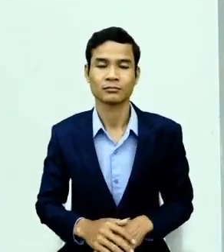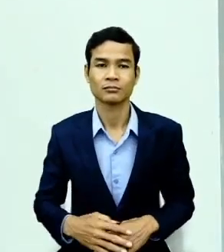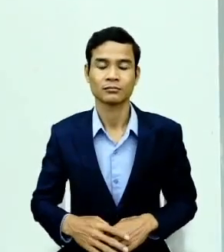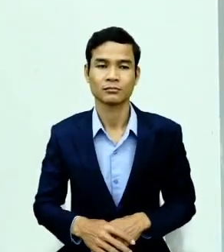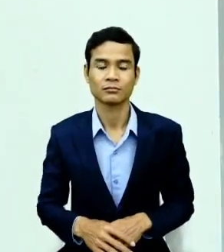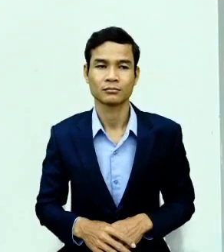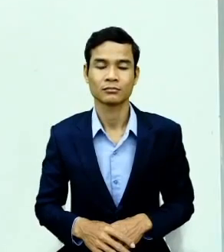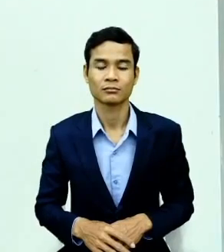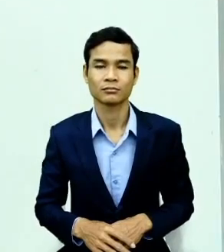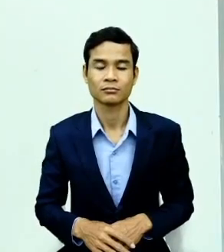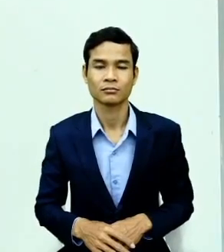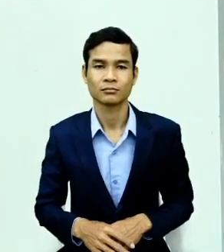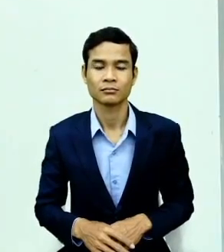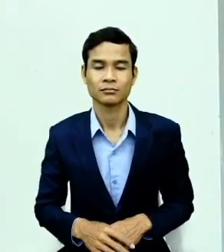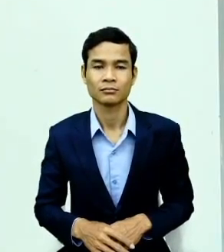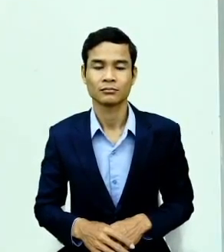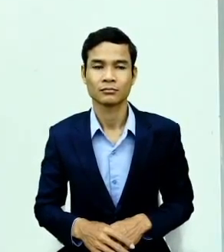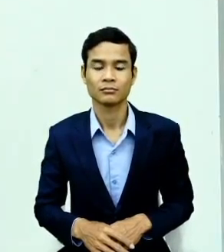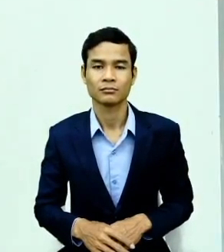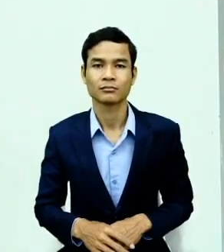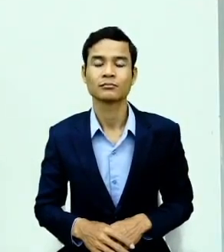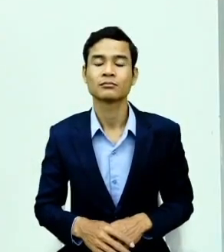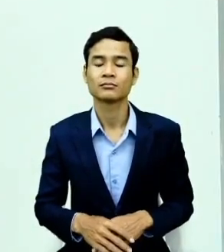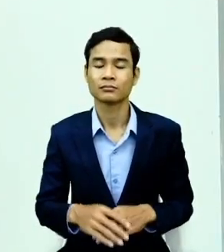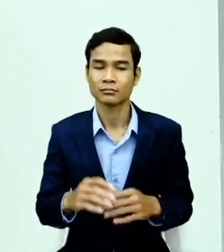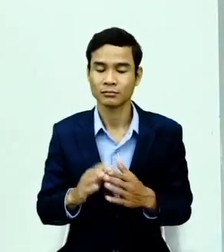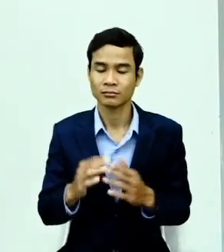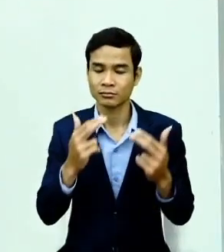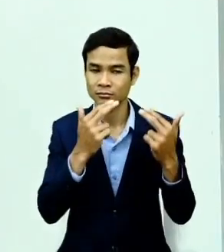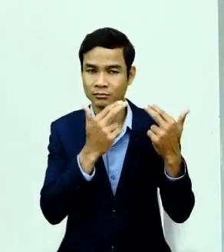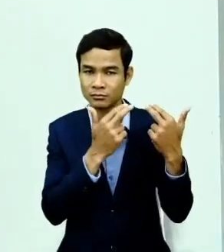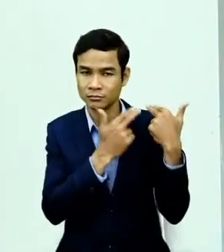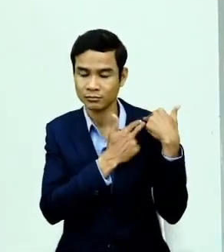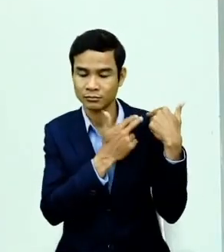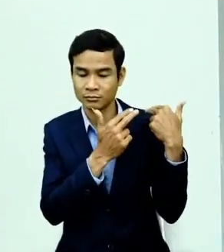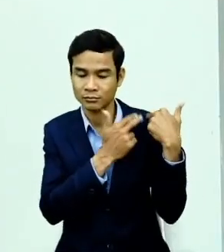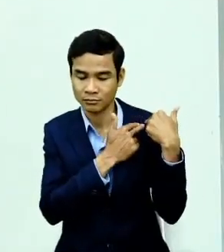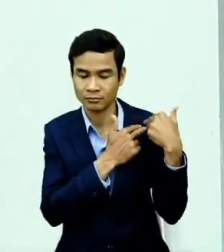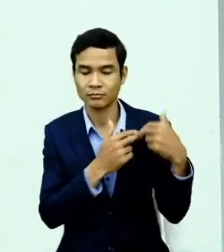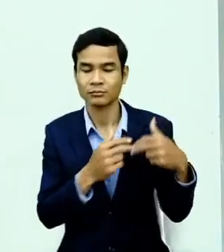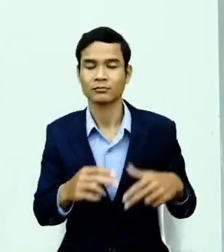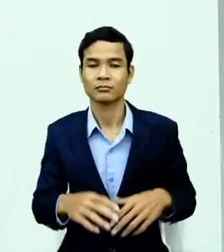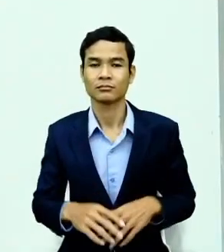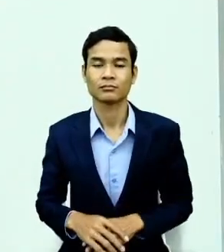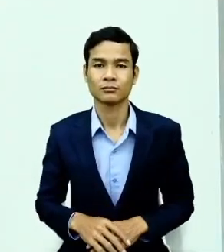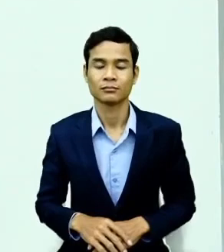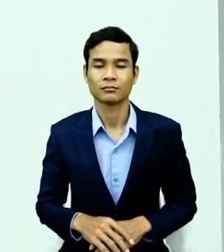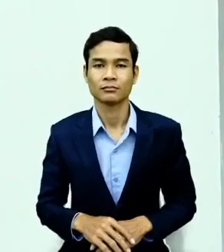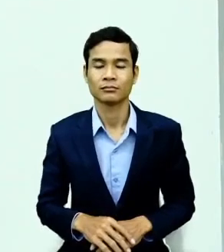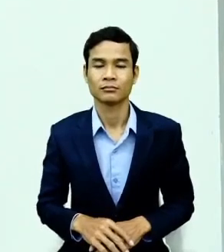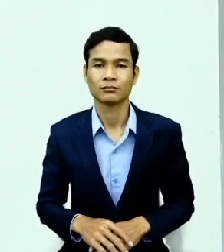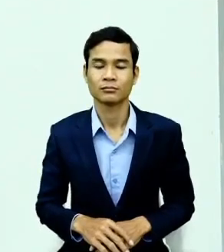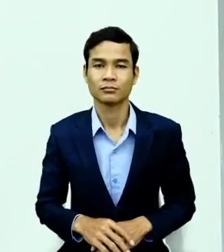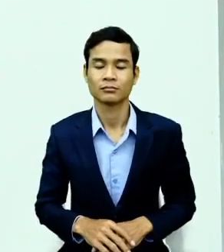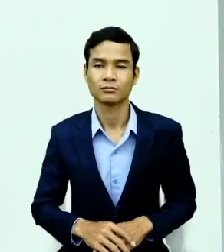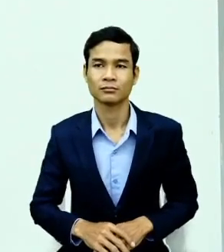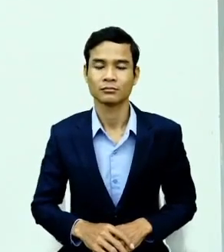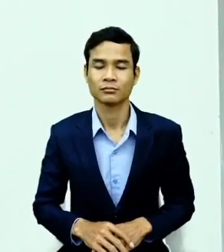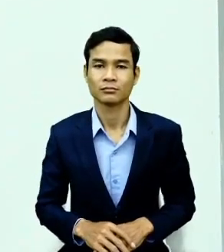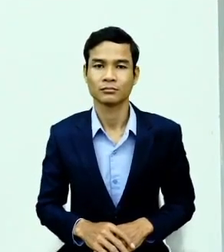Chà, bằng túc. Bằng túc. nè.